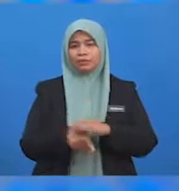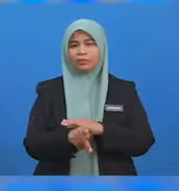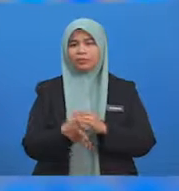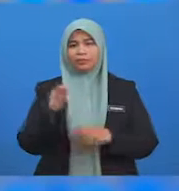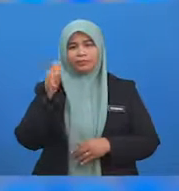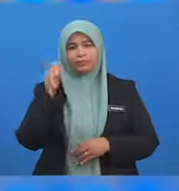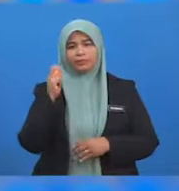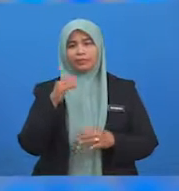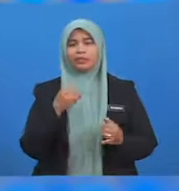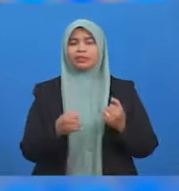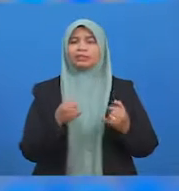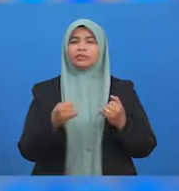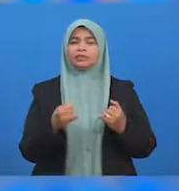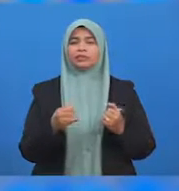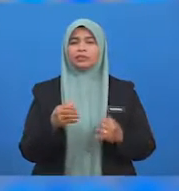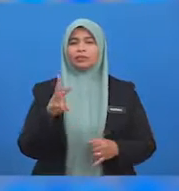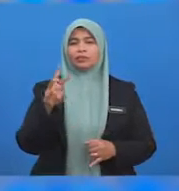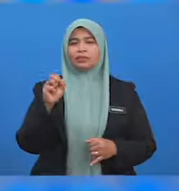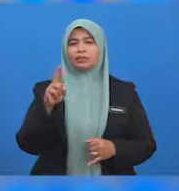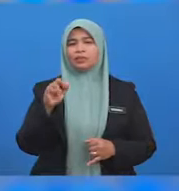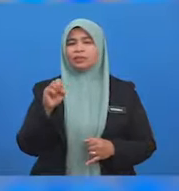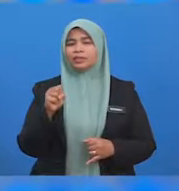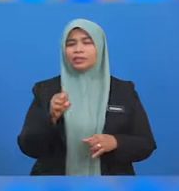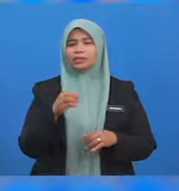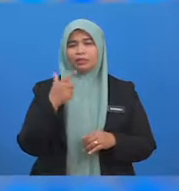si waris tidak mahu membalas bunuh dengan